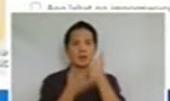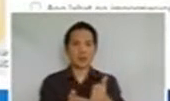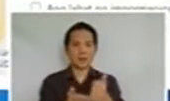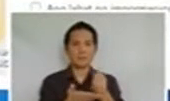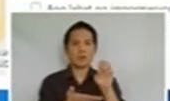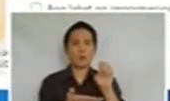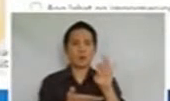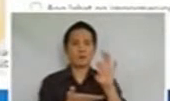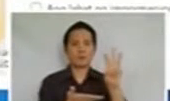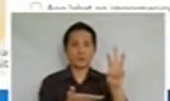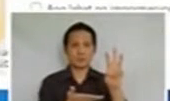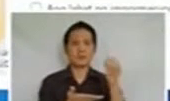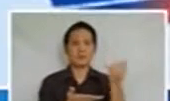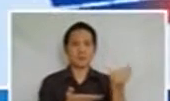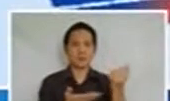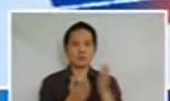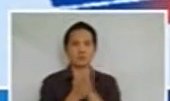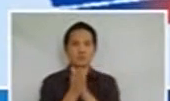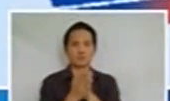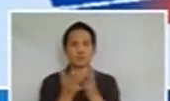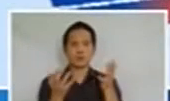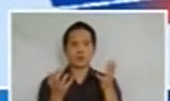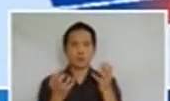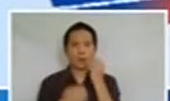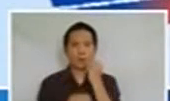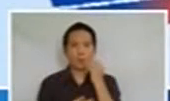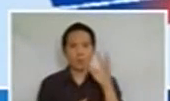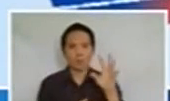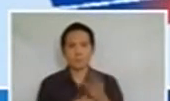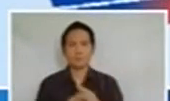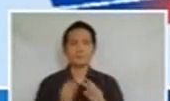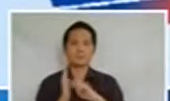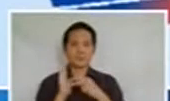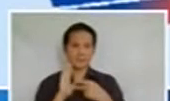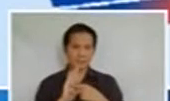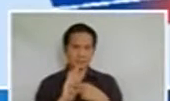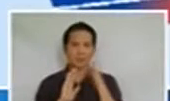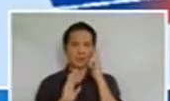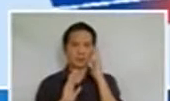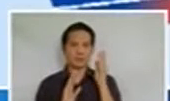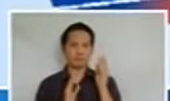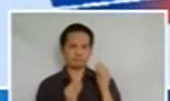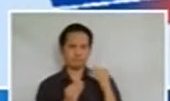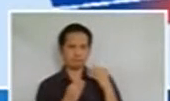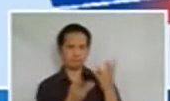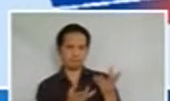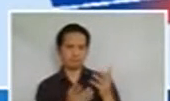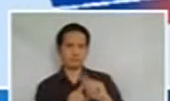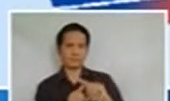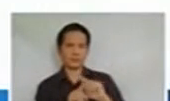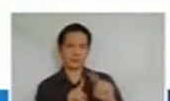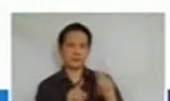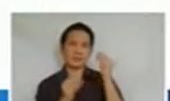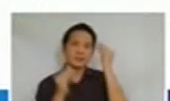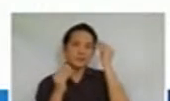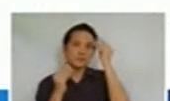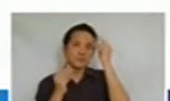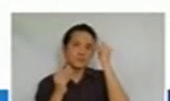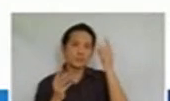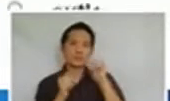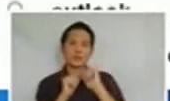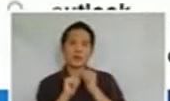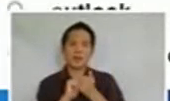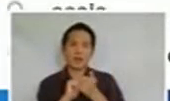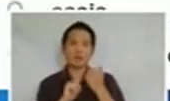sa transportation po sa kanilang accommodation facilities or quarantine facilities hanggang sa mapauwi na po sila